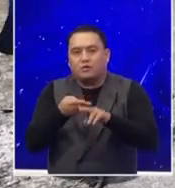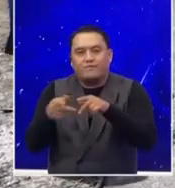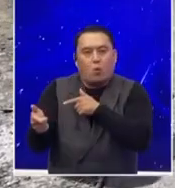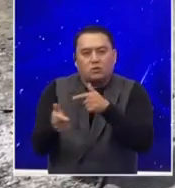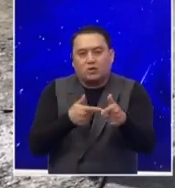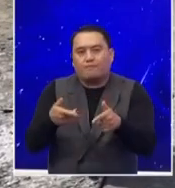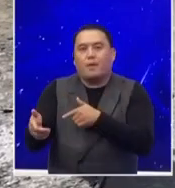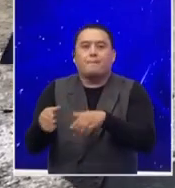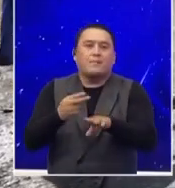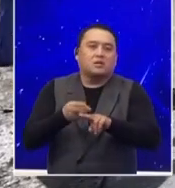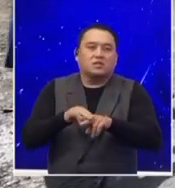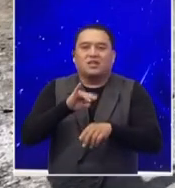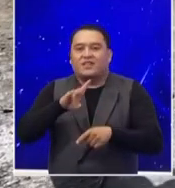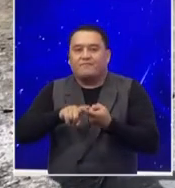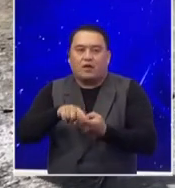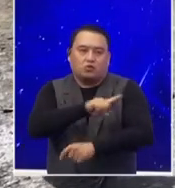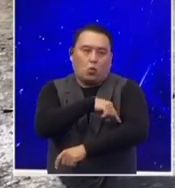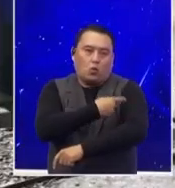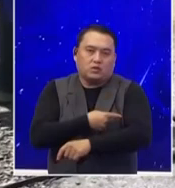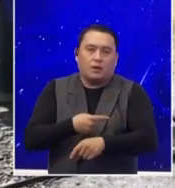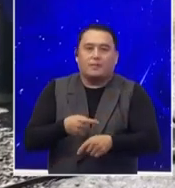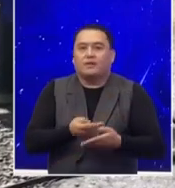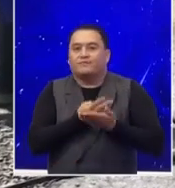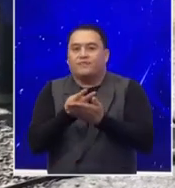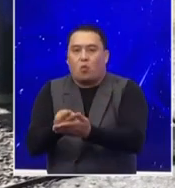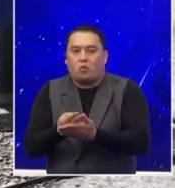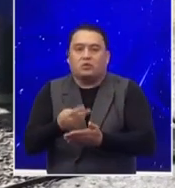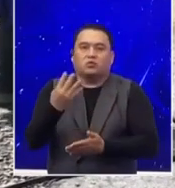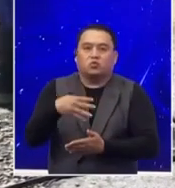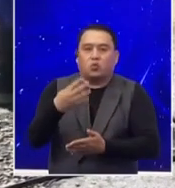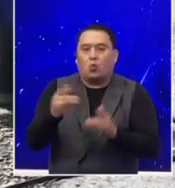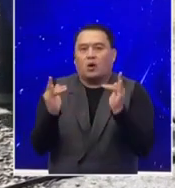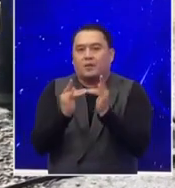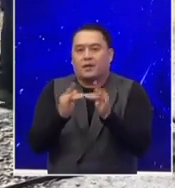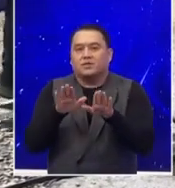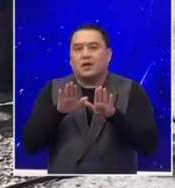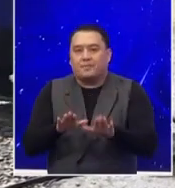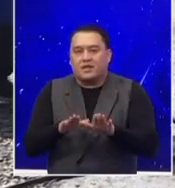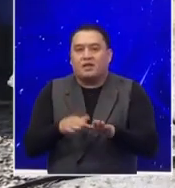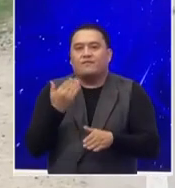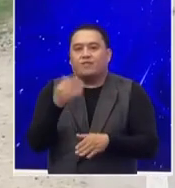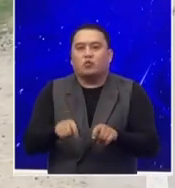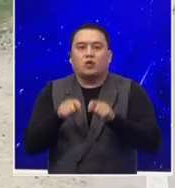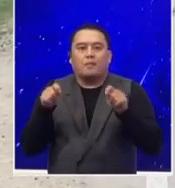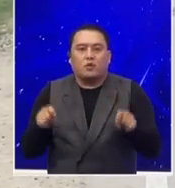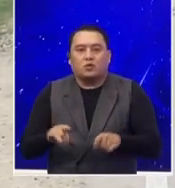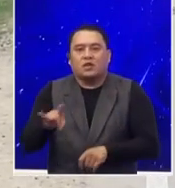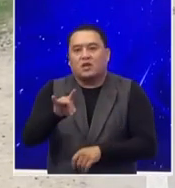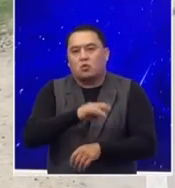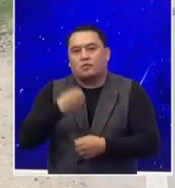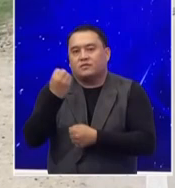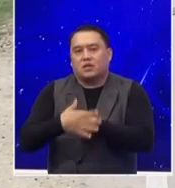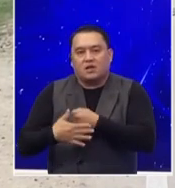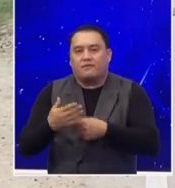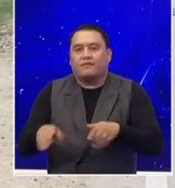готовы разместить в инфекционном отделении больницы и карантинном стационаре на 40 коек. Его развернули на базе